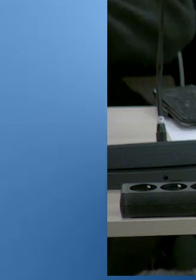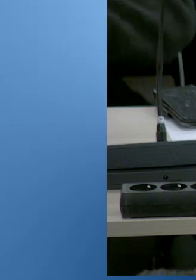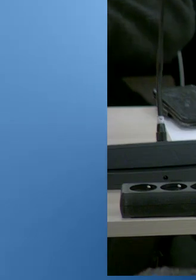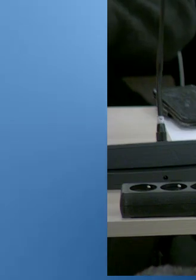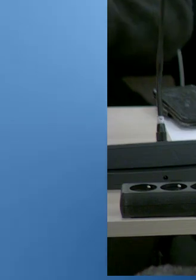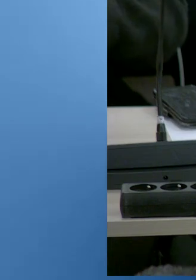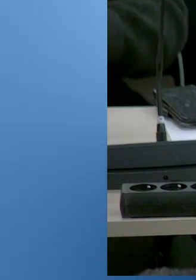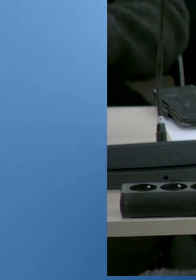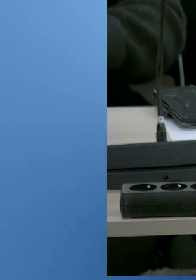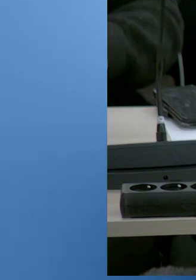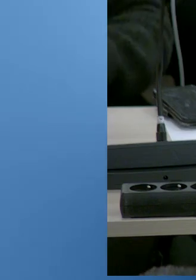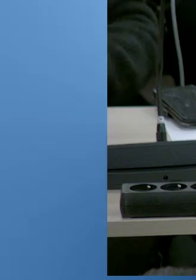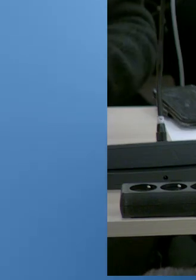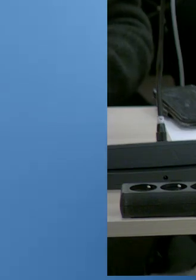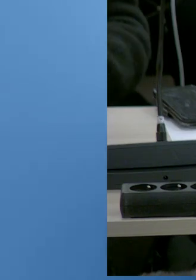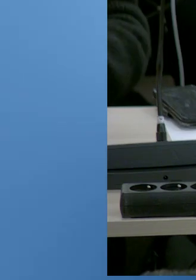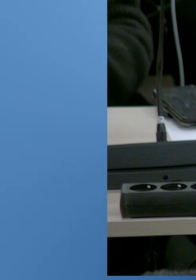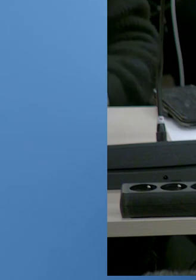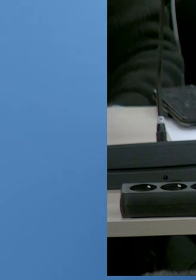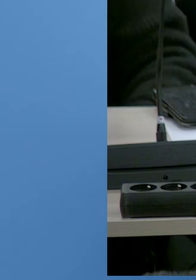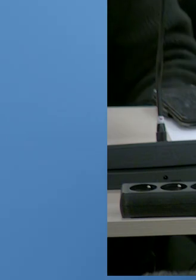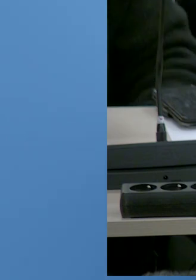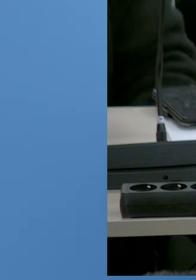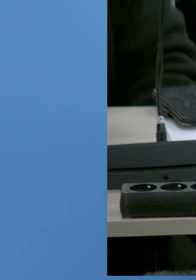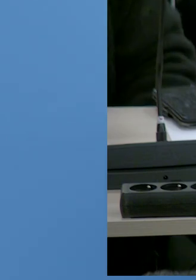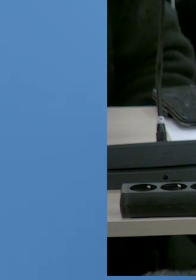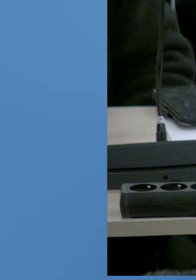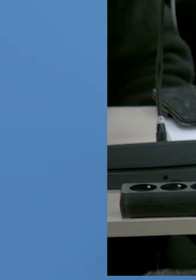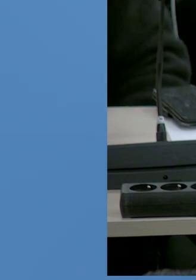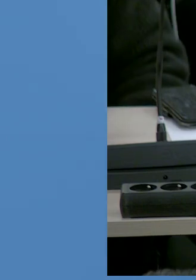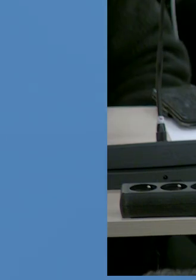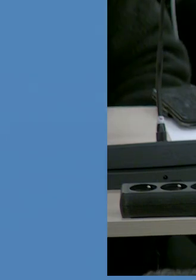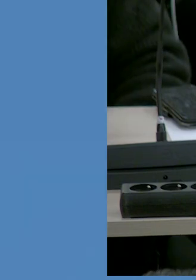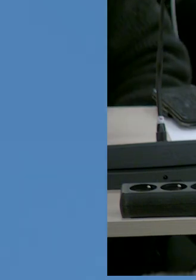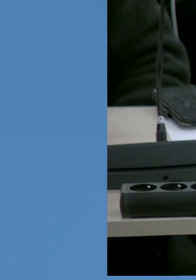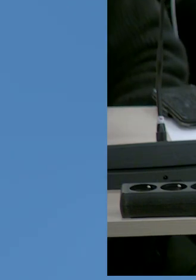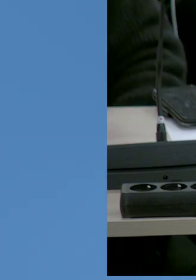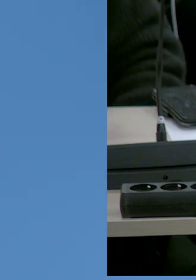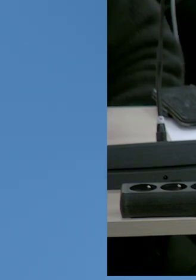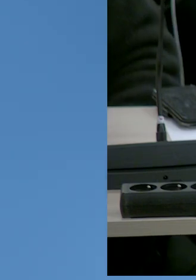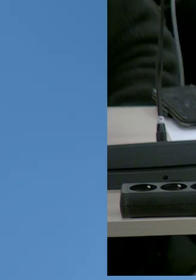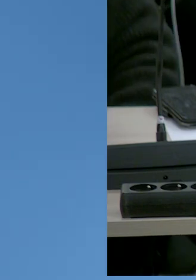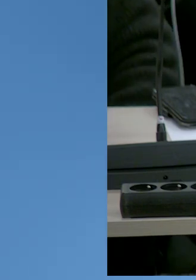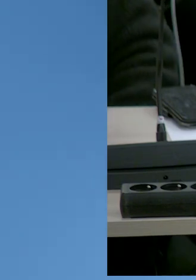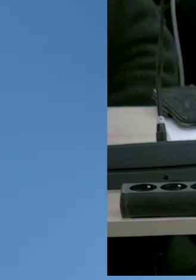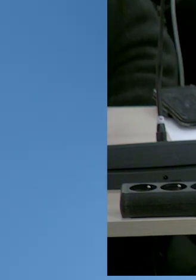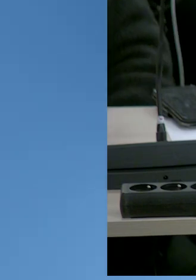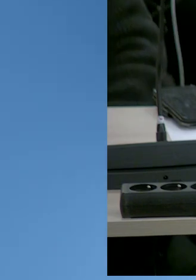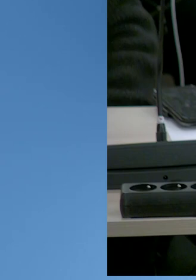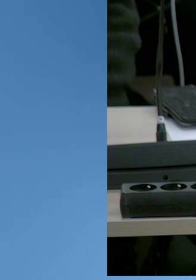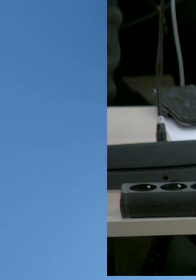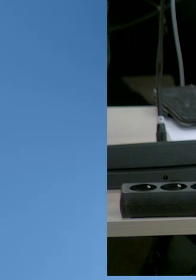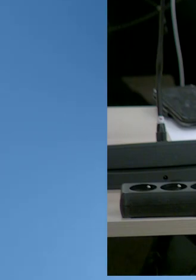Greno entre disons les années 2014 2014 2015 où on avait une fréquentation de mémoire qui est autour de 20